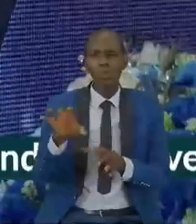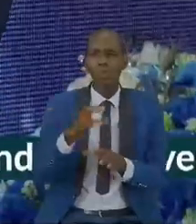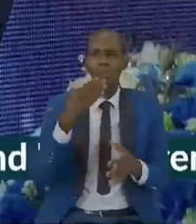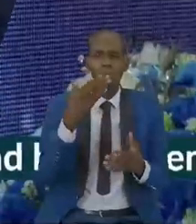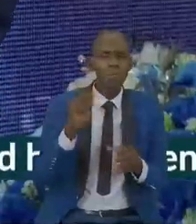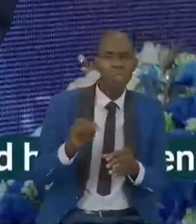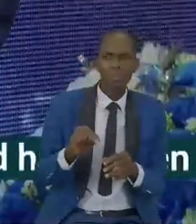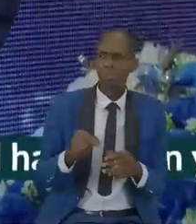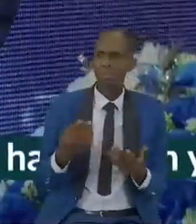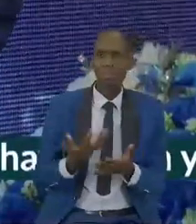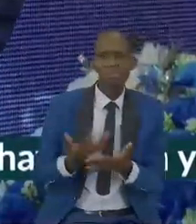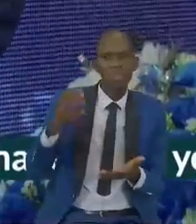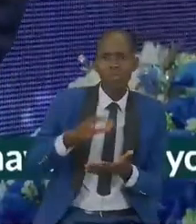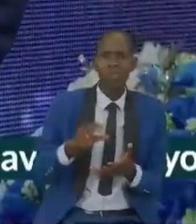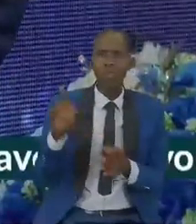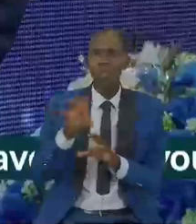croisade.